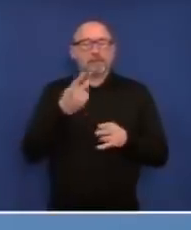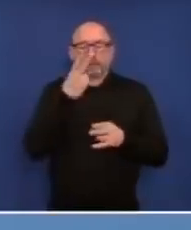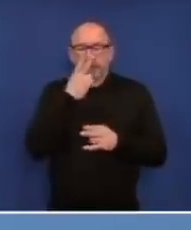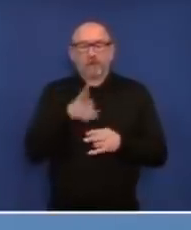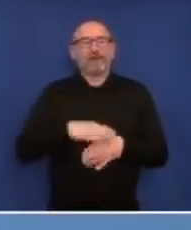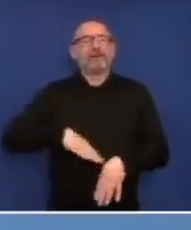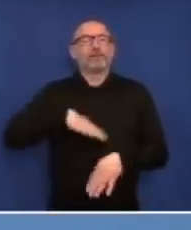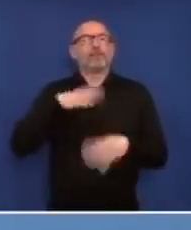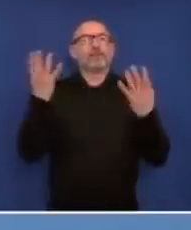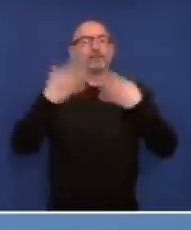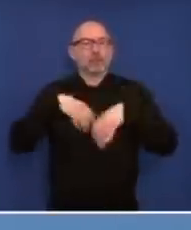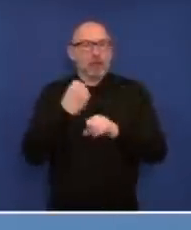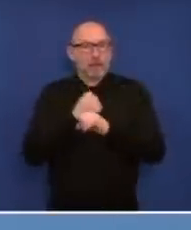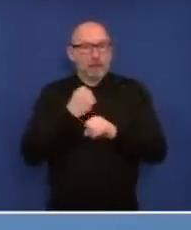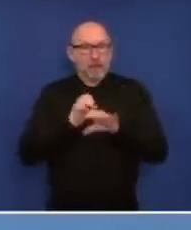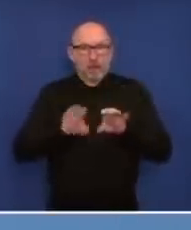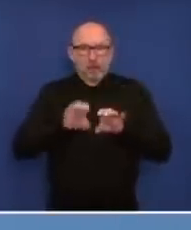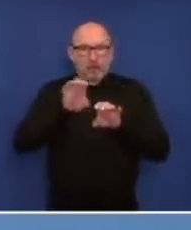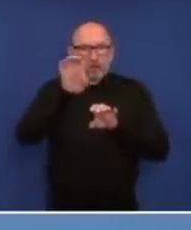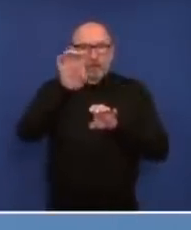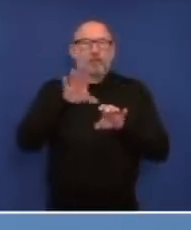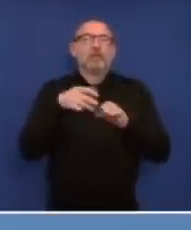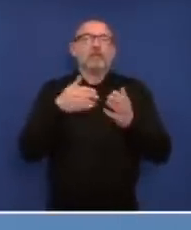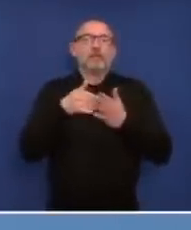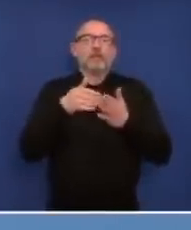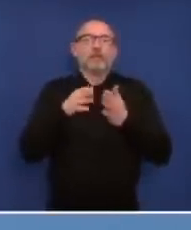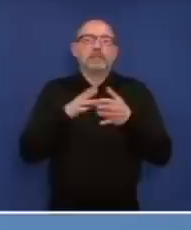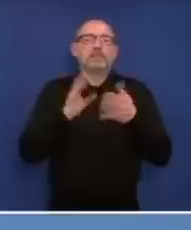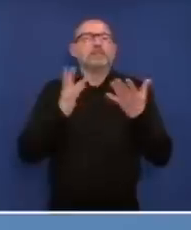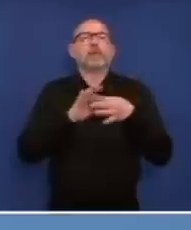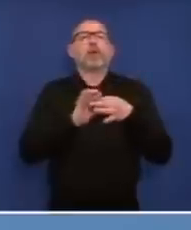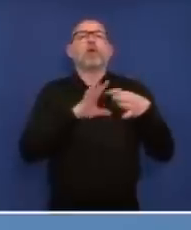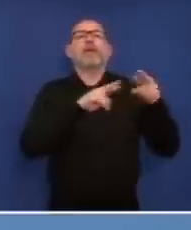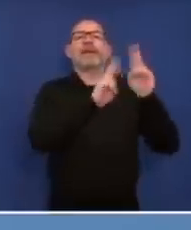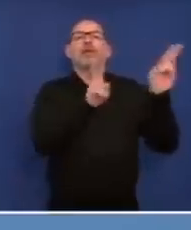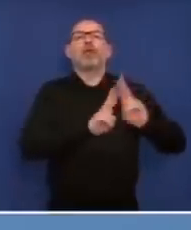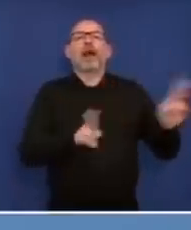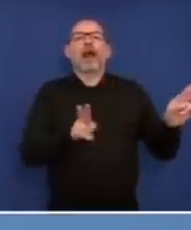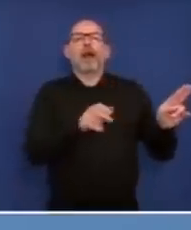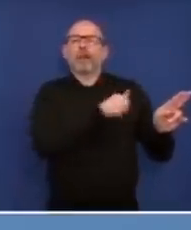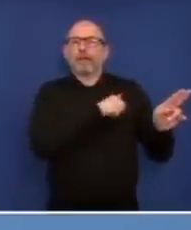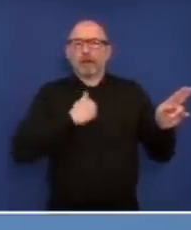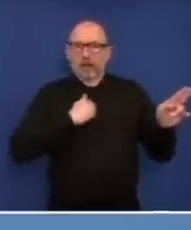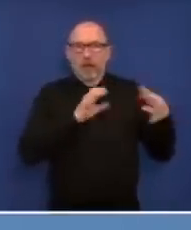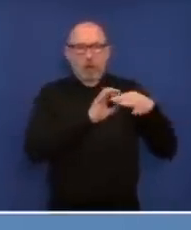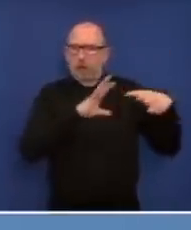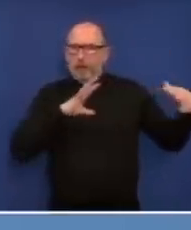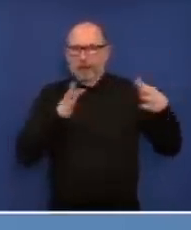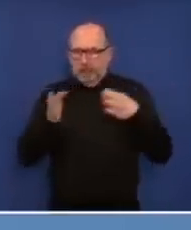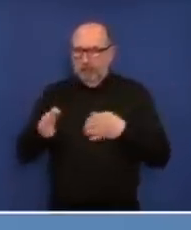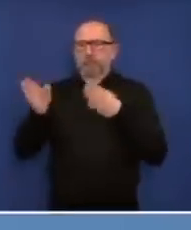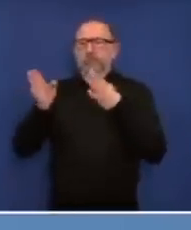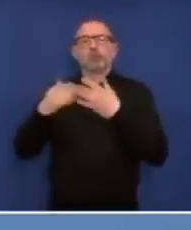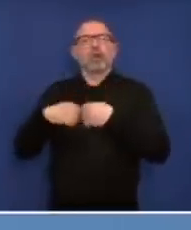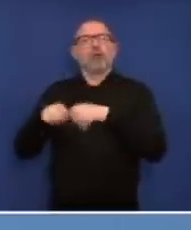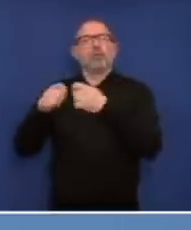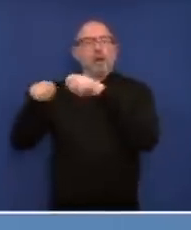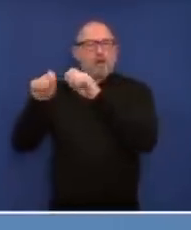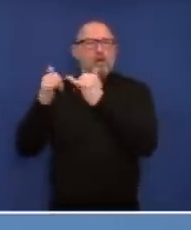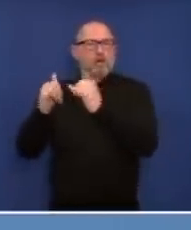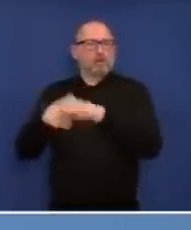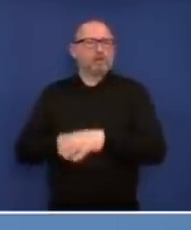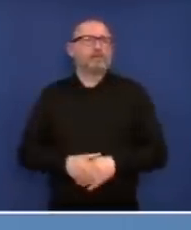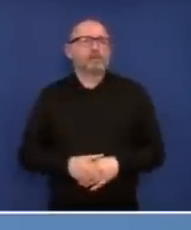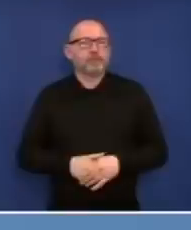unserer zivilen Zusammenarbeit weitgehend unabhängig von der internationalen Truppenpräsenz aufgestellt. Insofern ändert